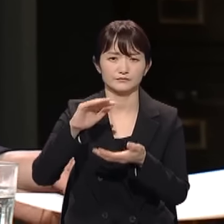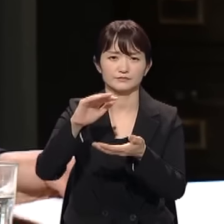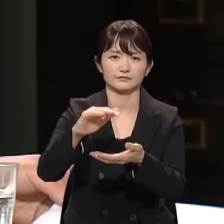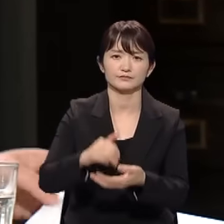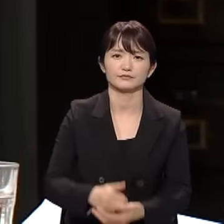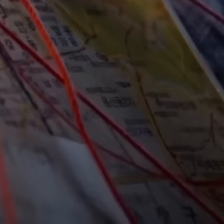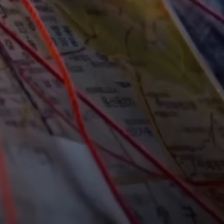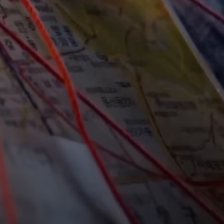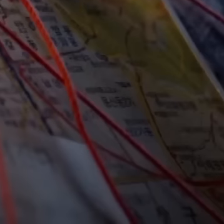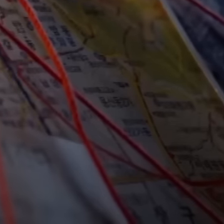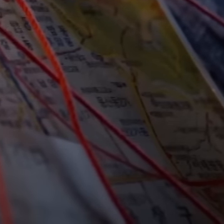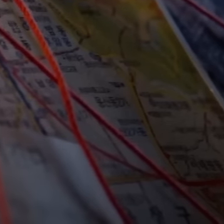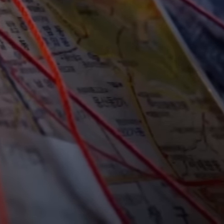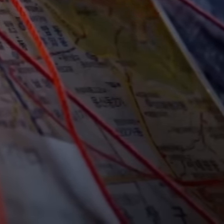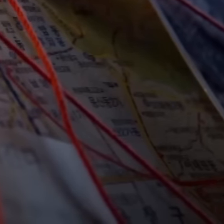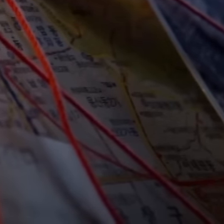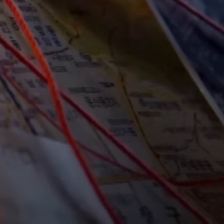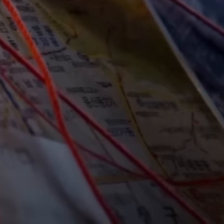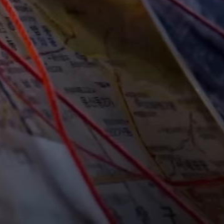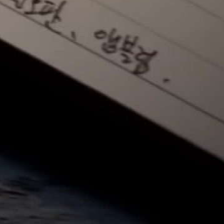이어갑니다.